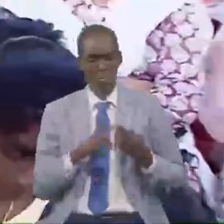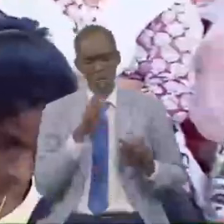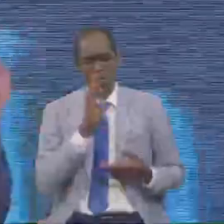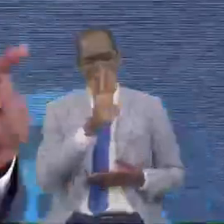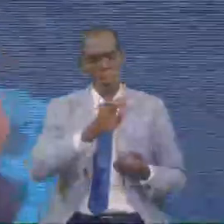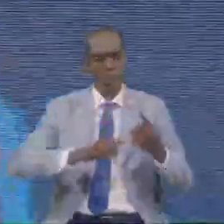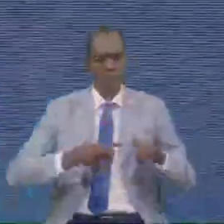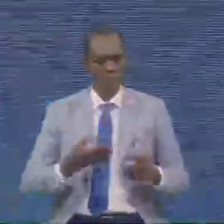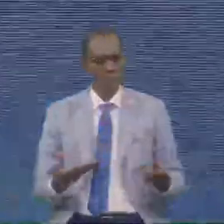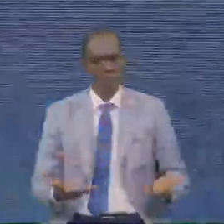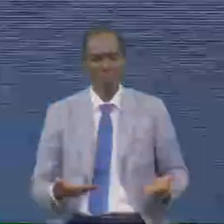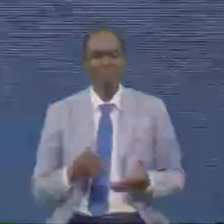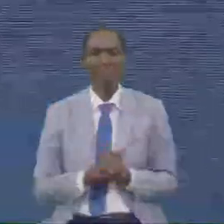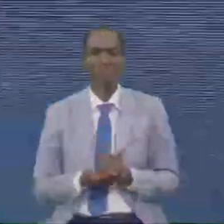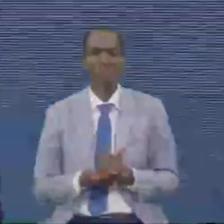Et je serai ton ami.